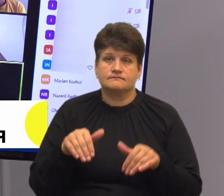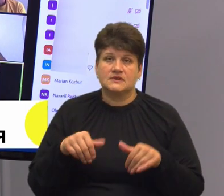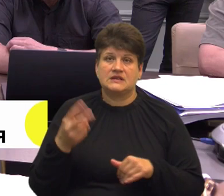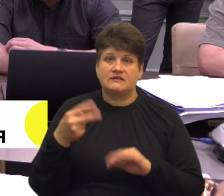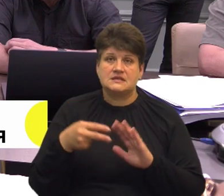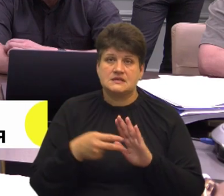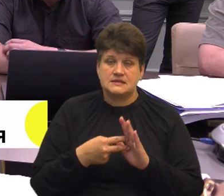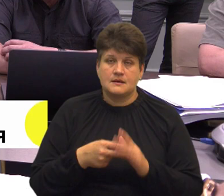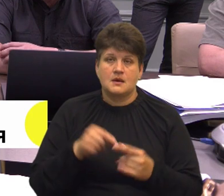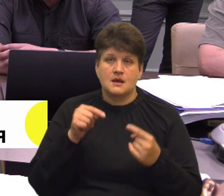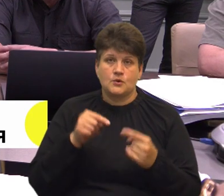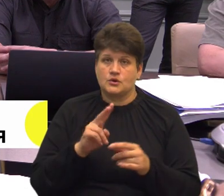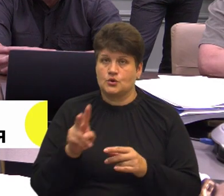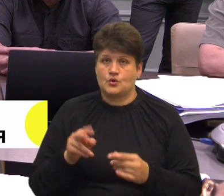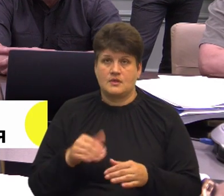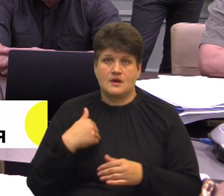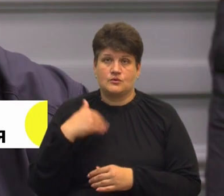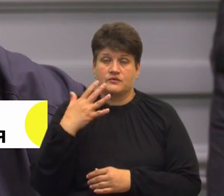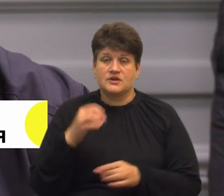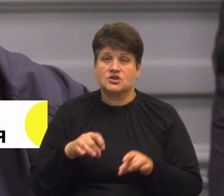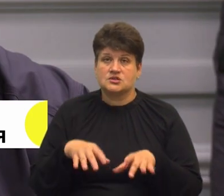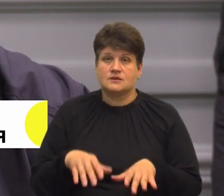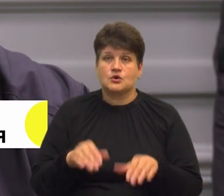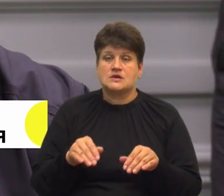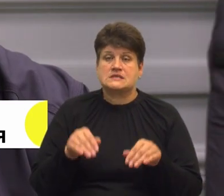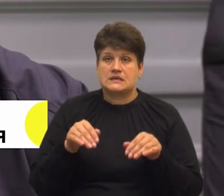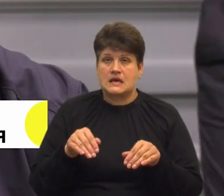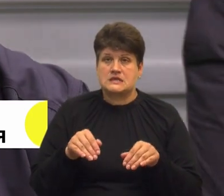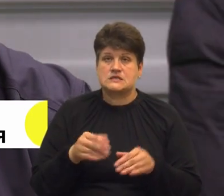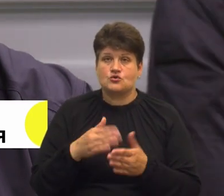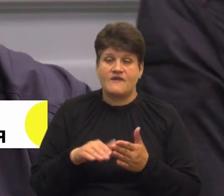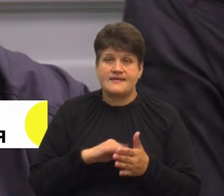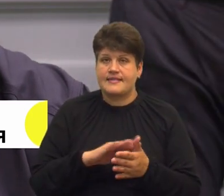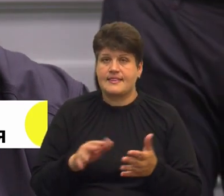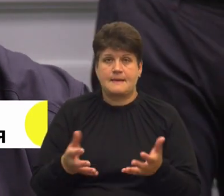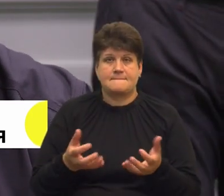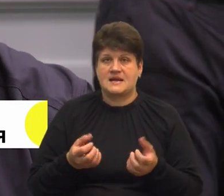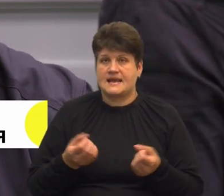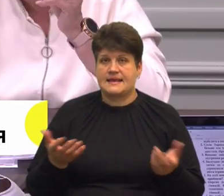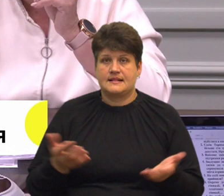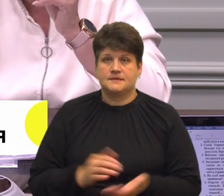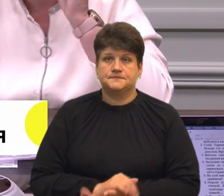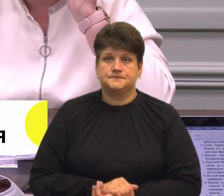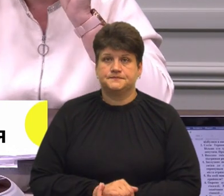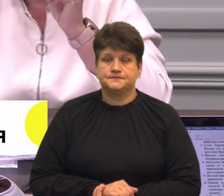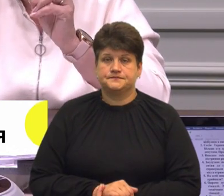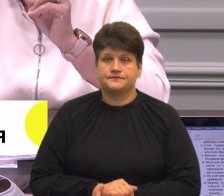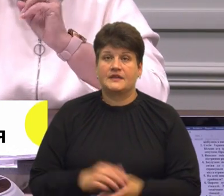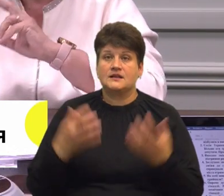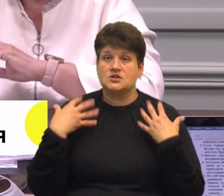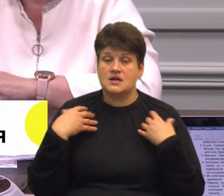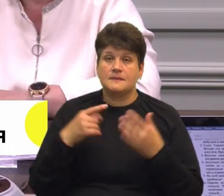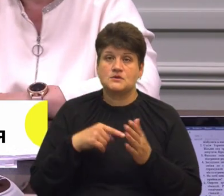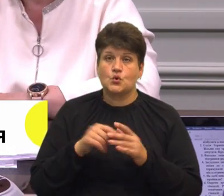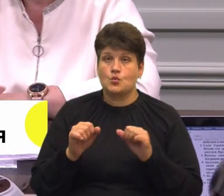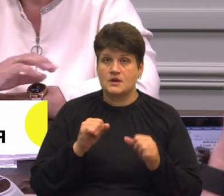проти не проголосував ніхто рішення про скасування об'єднання не прийняли повідомив міський голова Тернополя Сергій Надал начальниця міського управління